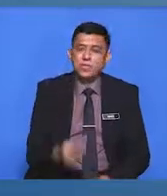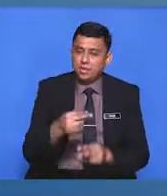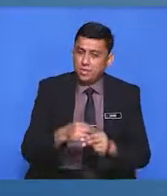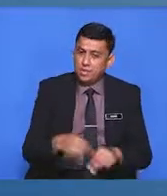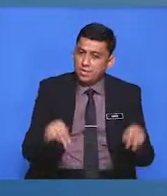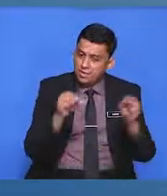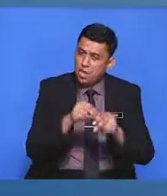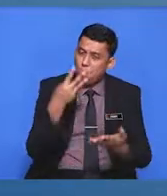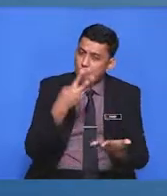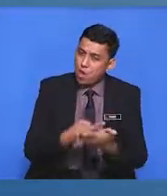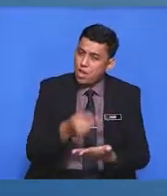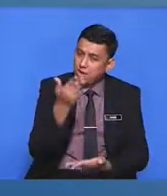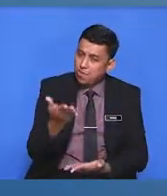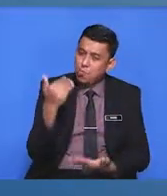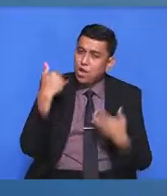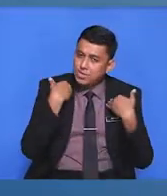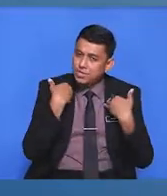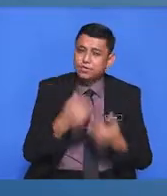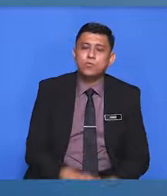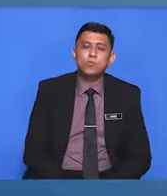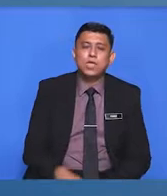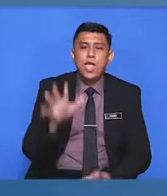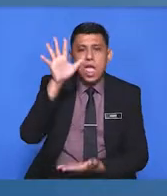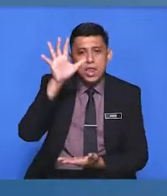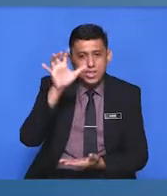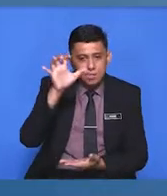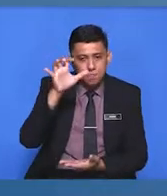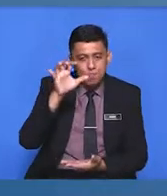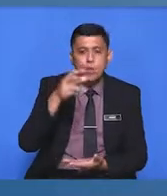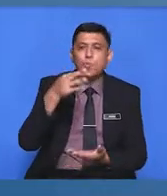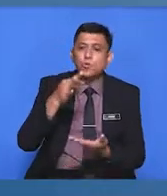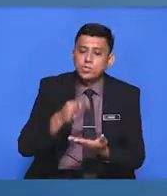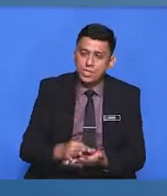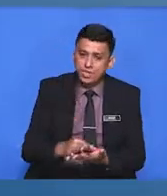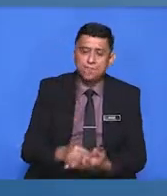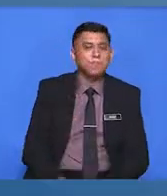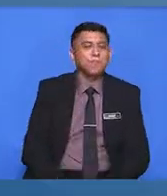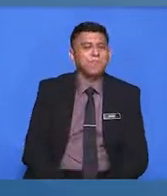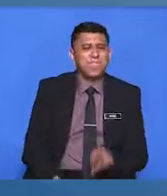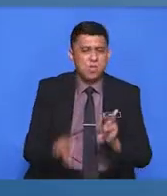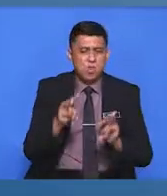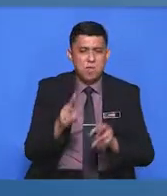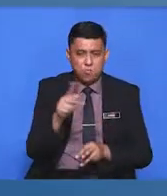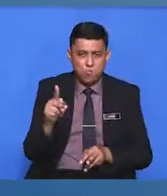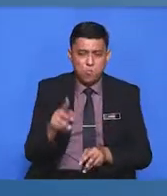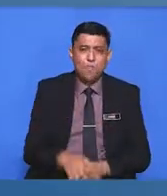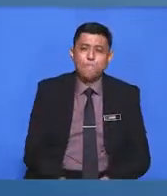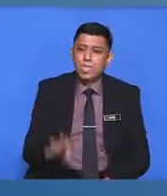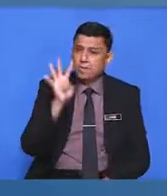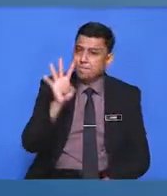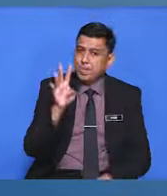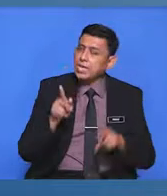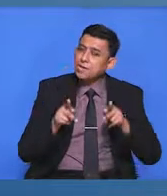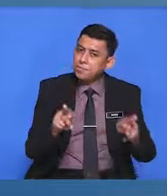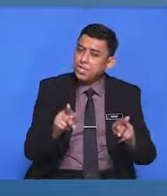wang yang kamu ada adalah 50 sen. Walaupun kamu mempunyai 4